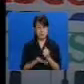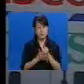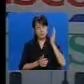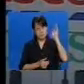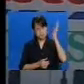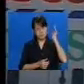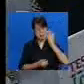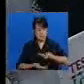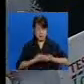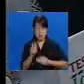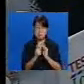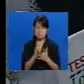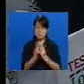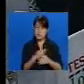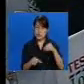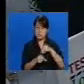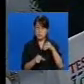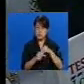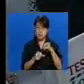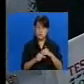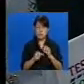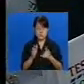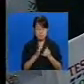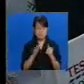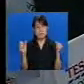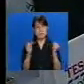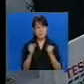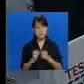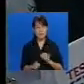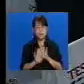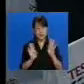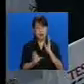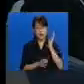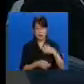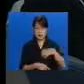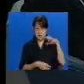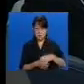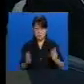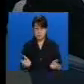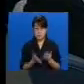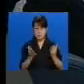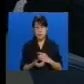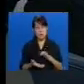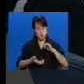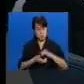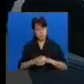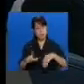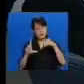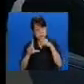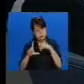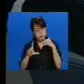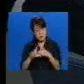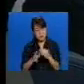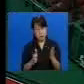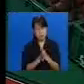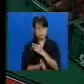ครับการจำหน่ายผลไม้ไทยในห้างสรรพสินค้าพร้อมกับมีการเปิดเผยครับว่ากรมส่งเสริมการส่งออกร่วมกับ Tesco Lotus และสถานเอกอัครราชทูตไทยใน